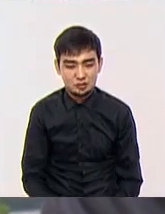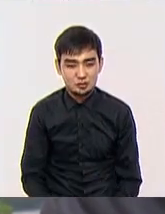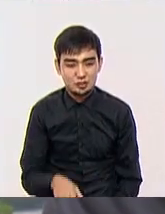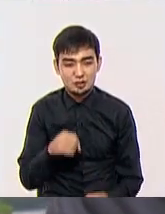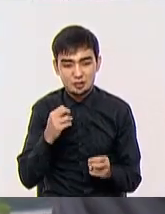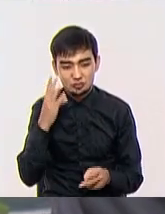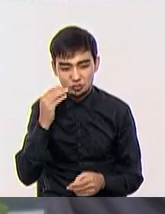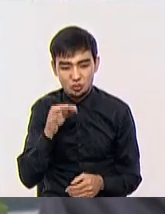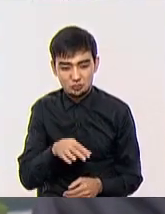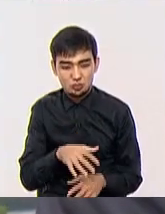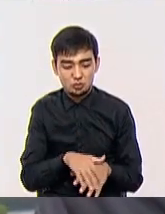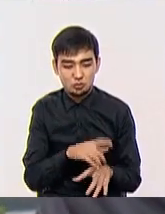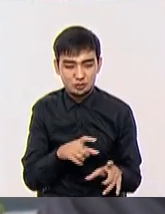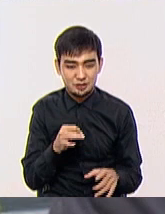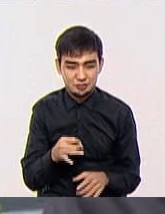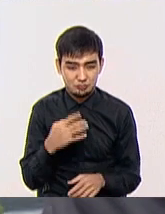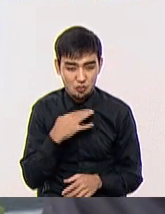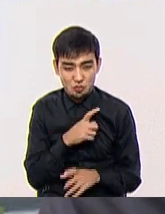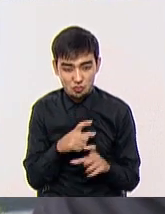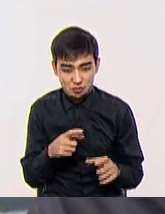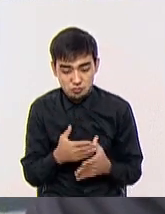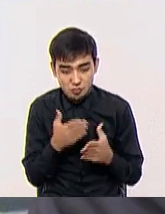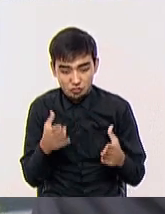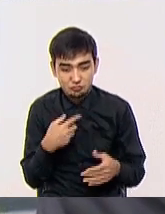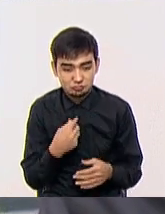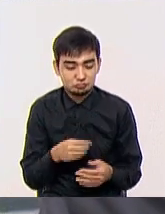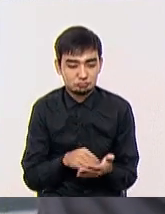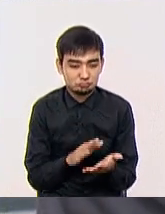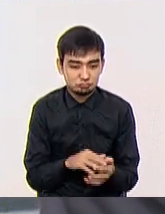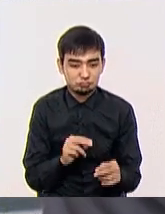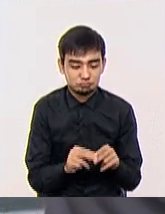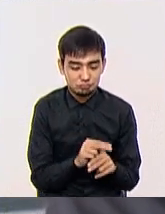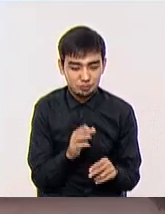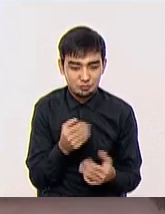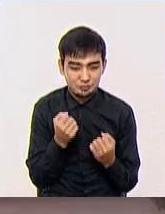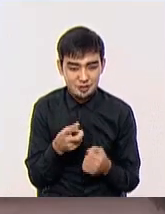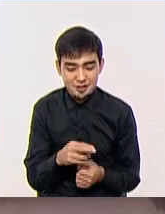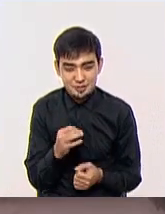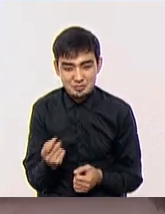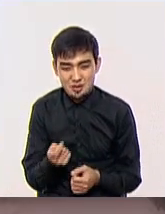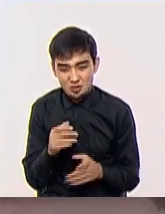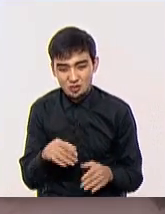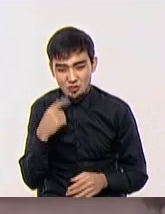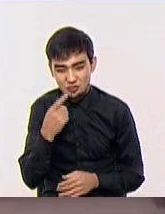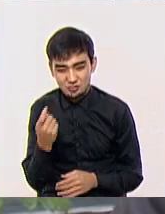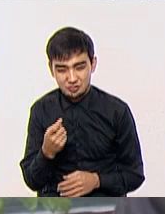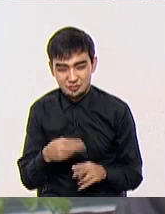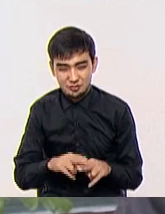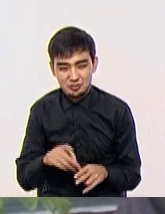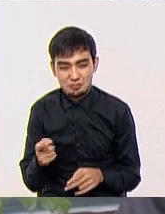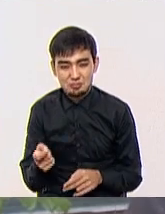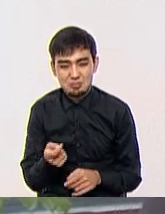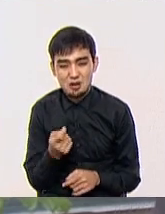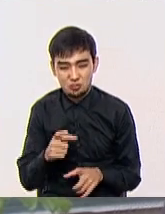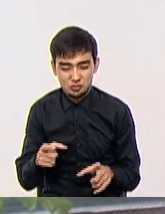количества людей все зависит. То есть там в МЖД большее количество людей, мы охват делаем населения, а частный сектор, соответственно, там меньше ограничений